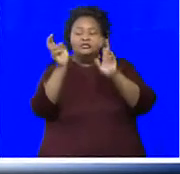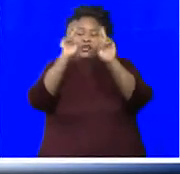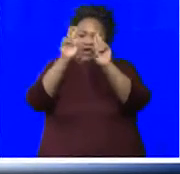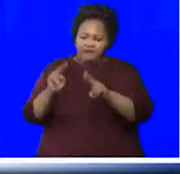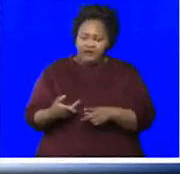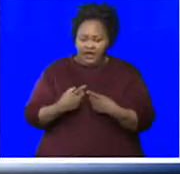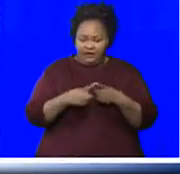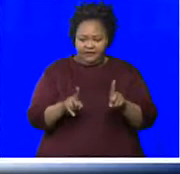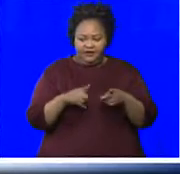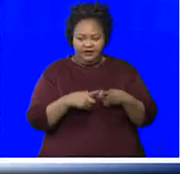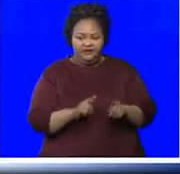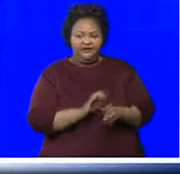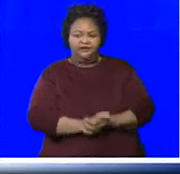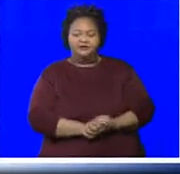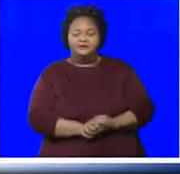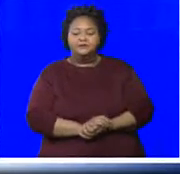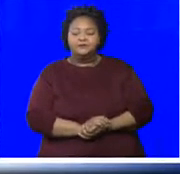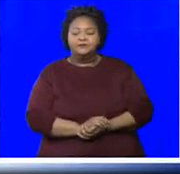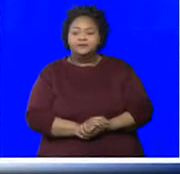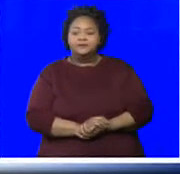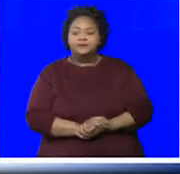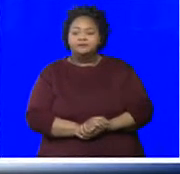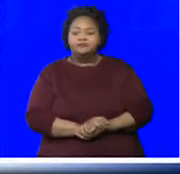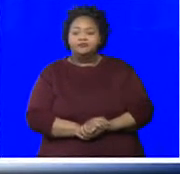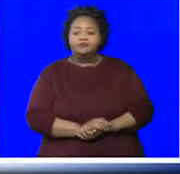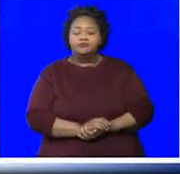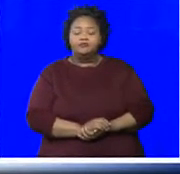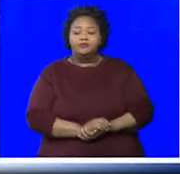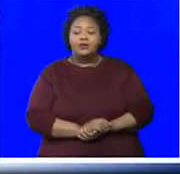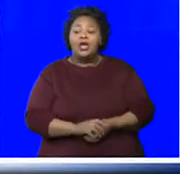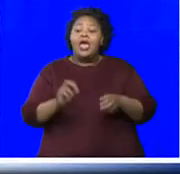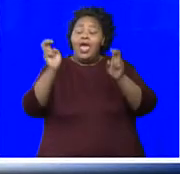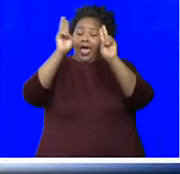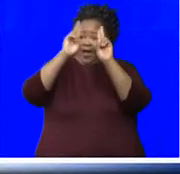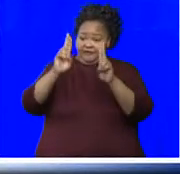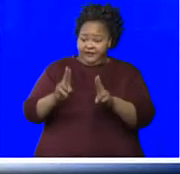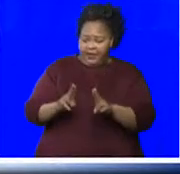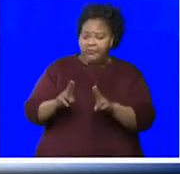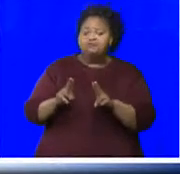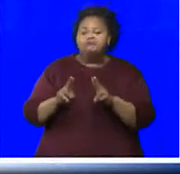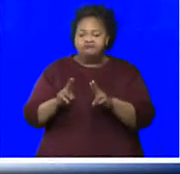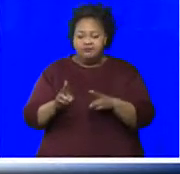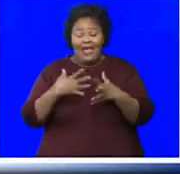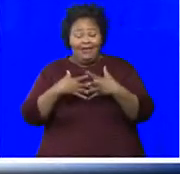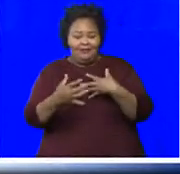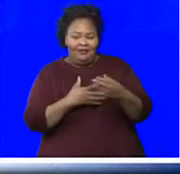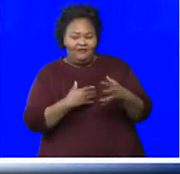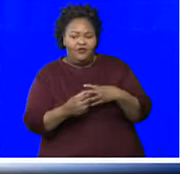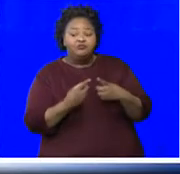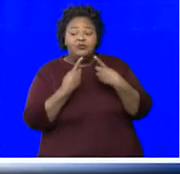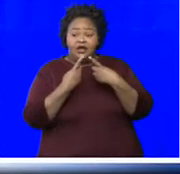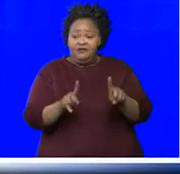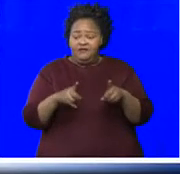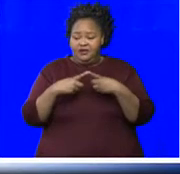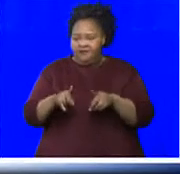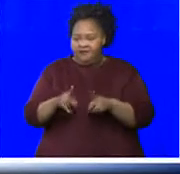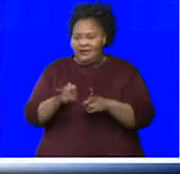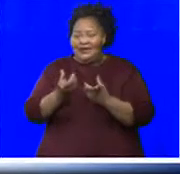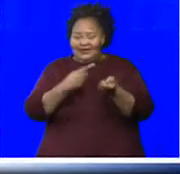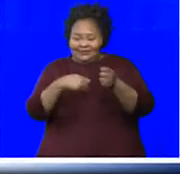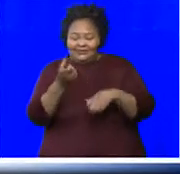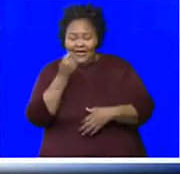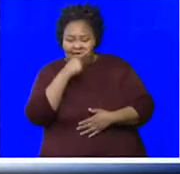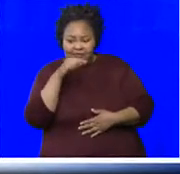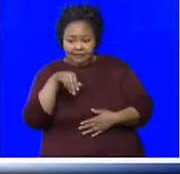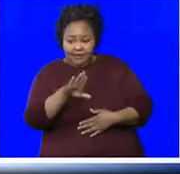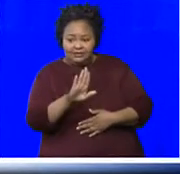lokuthingekile kusathengiselwana impahla kutholakale khona lapha e-Afrika esigabeni salapho kusakhicitwa khona. Loku